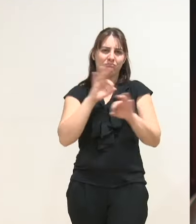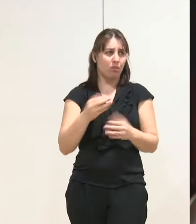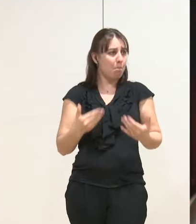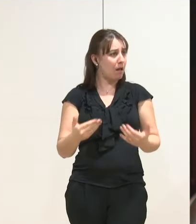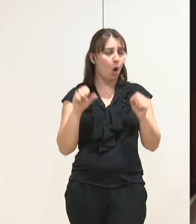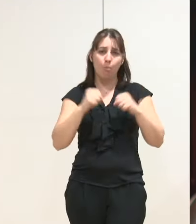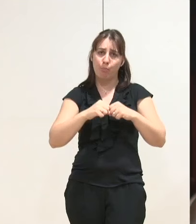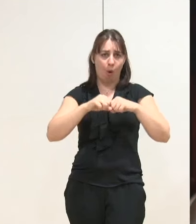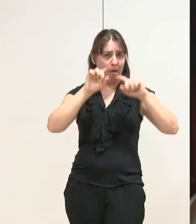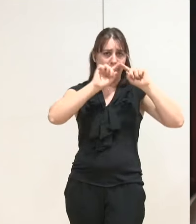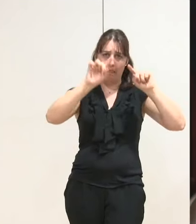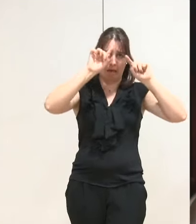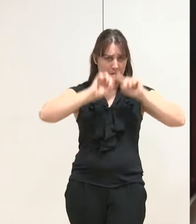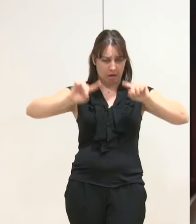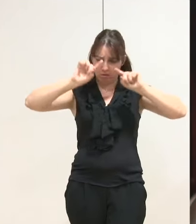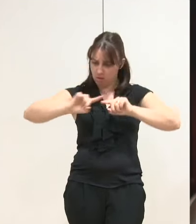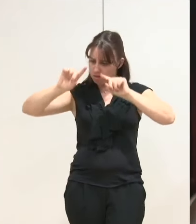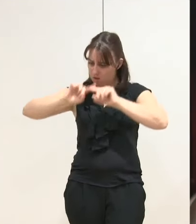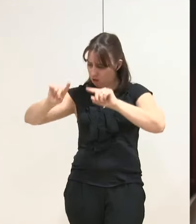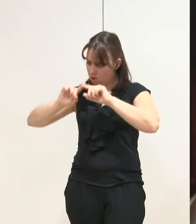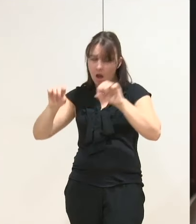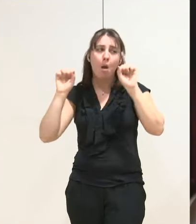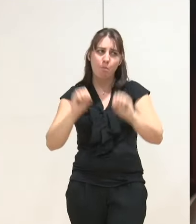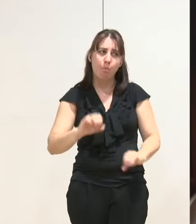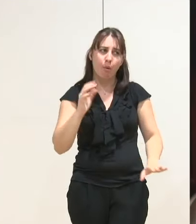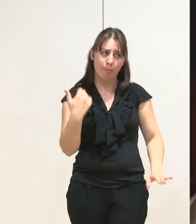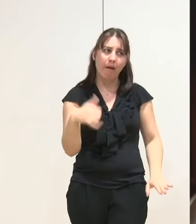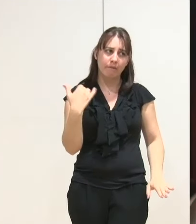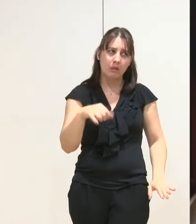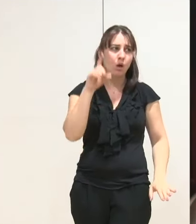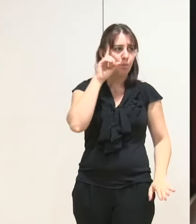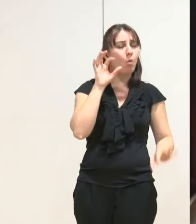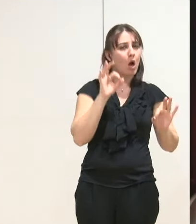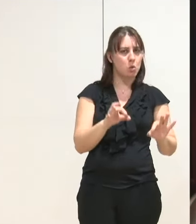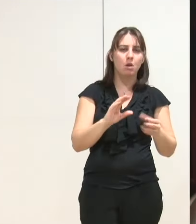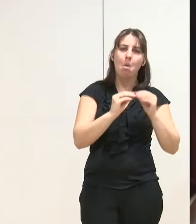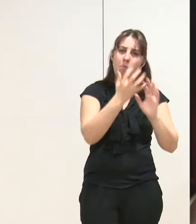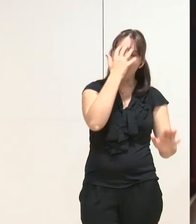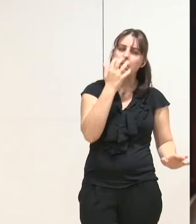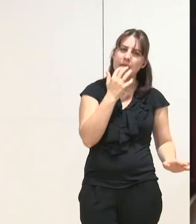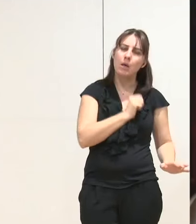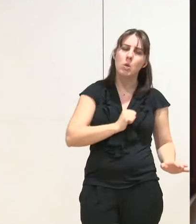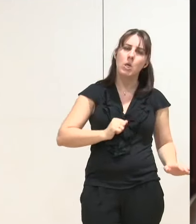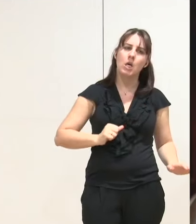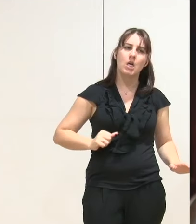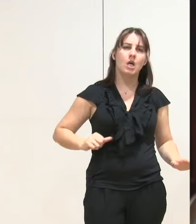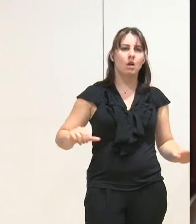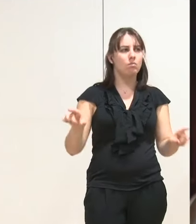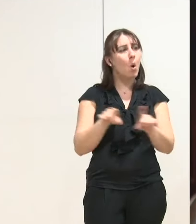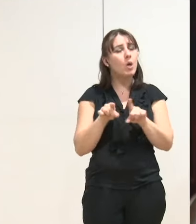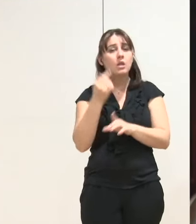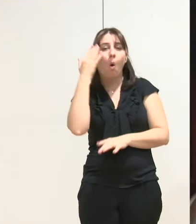point par point certain nombre de des éléments que vous indiquez parce qu'il confondent des problèmes en effet sérieux et des choses qui sont beaucoup plus